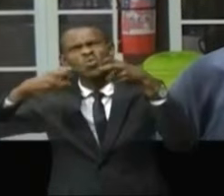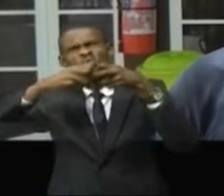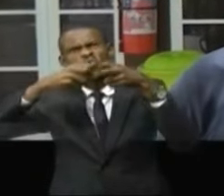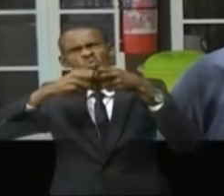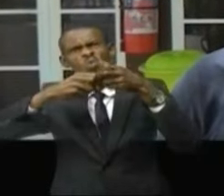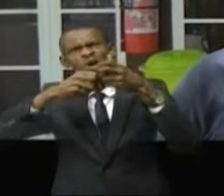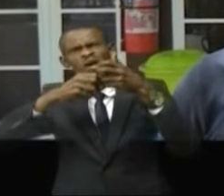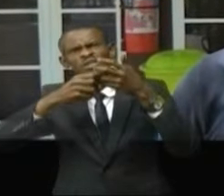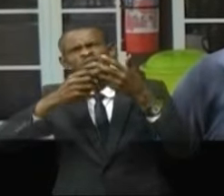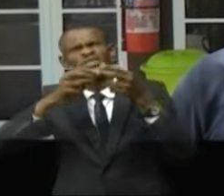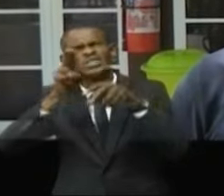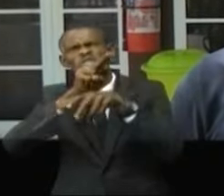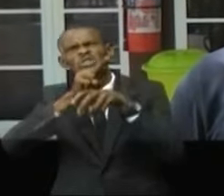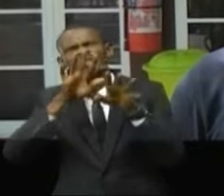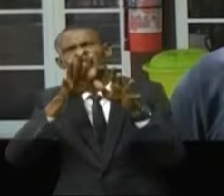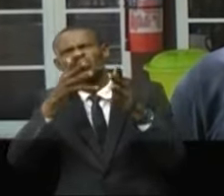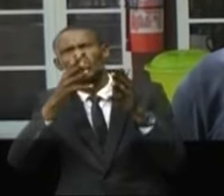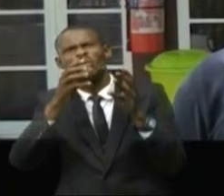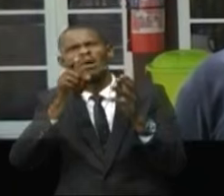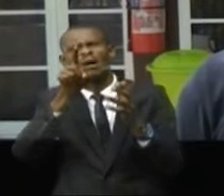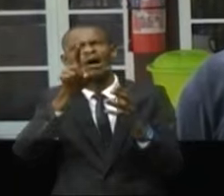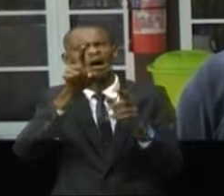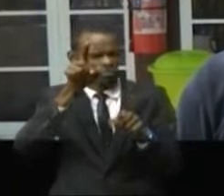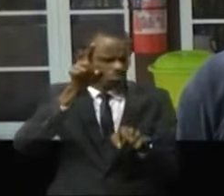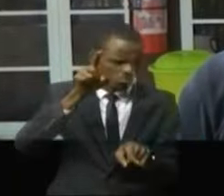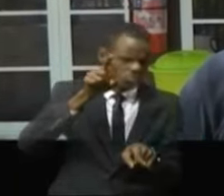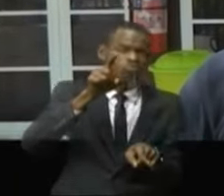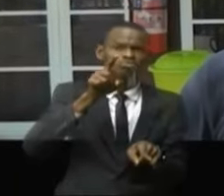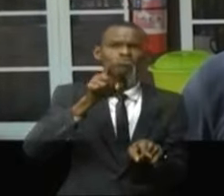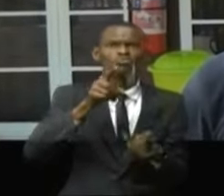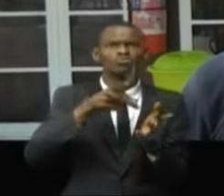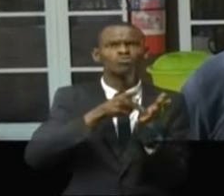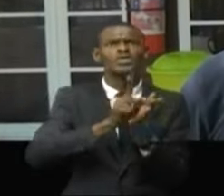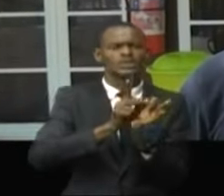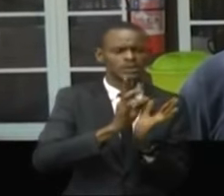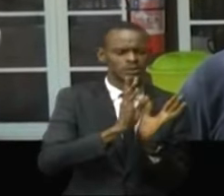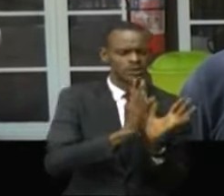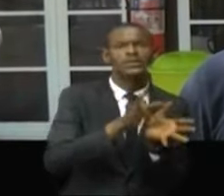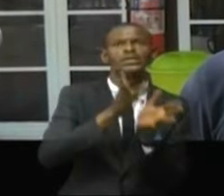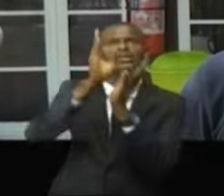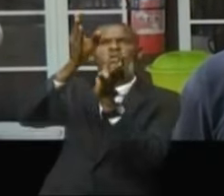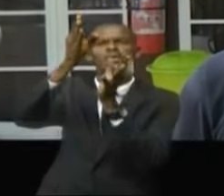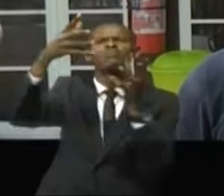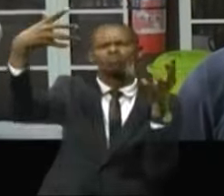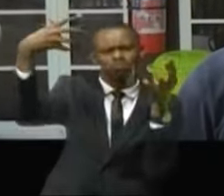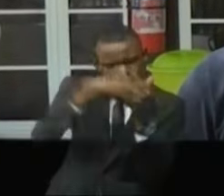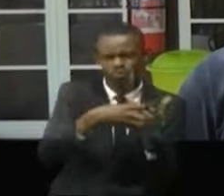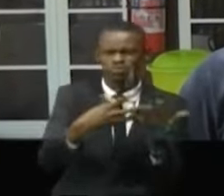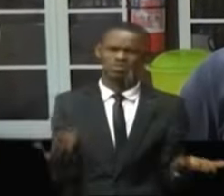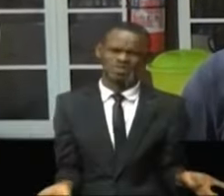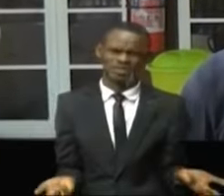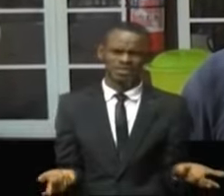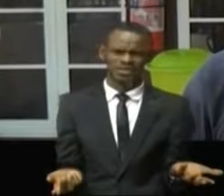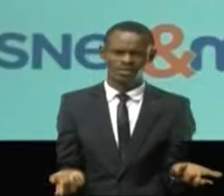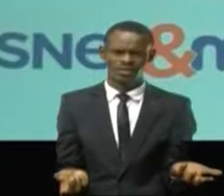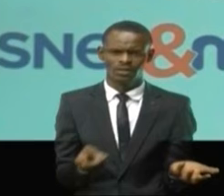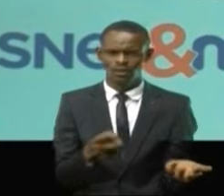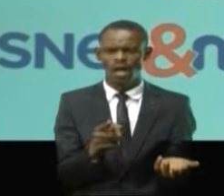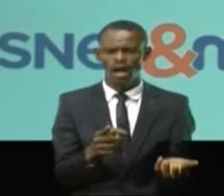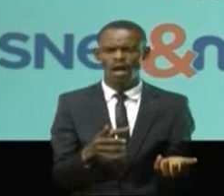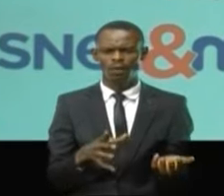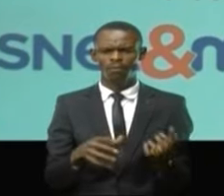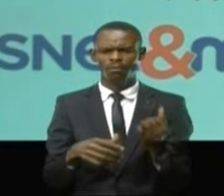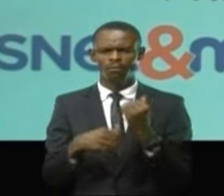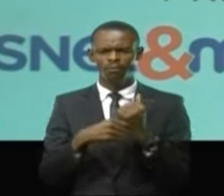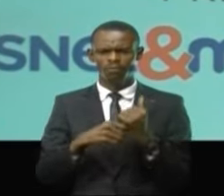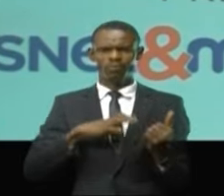rationaliser la consommation de l'énergie, qui sera doublement favorable pour la SNEL et pour le consommateur.